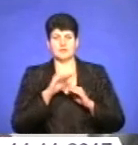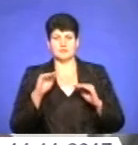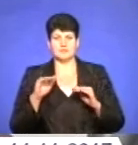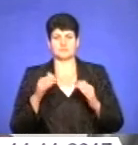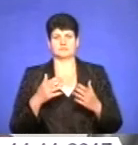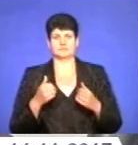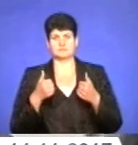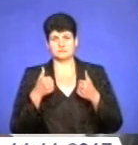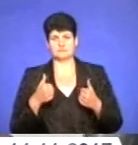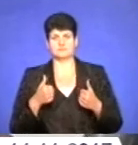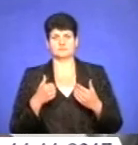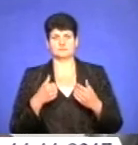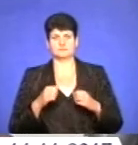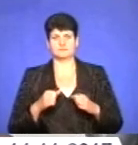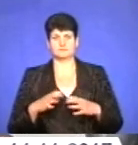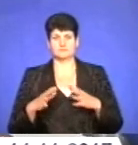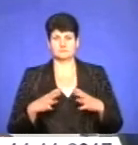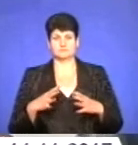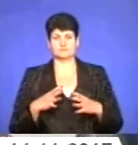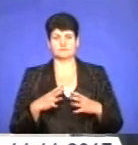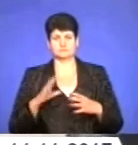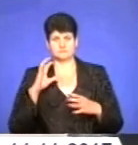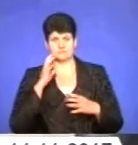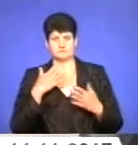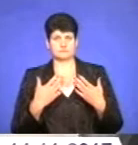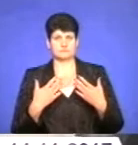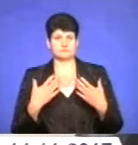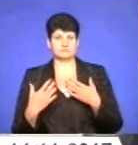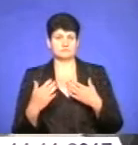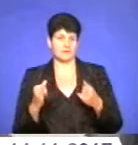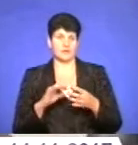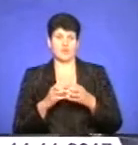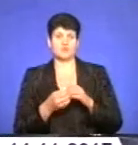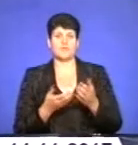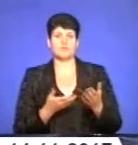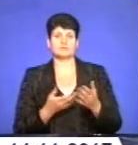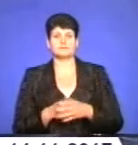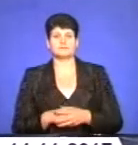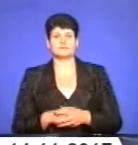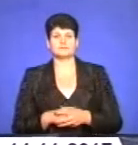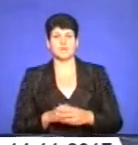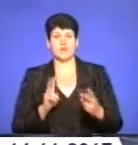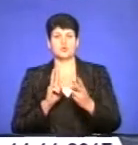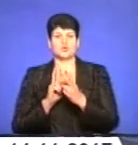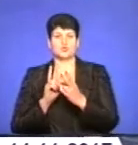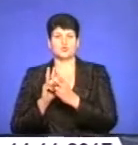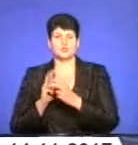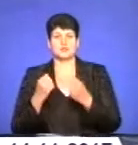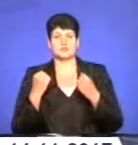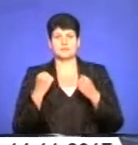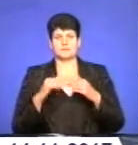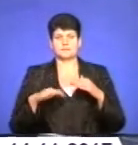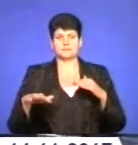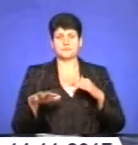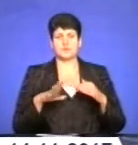до них добре, серйозно поставився до них і ось результат. Сутичка на спортивному килимі